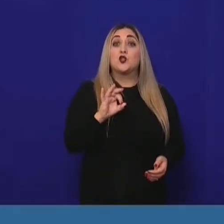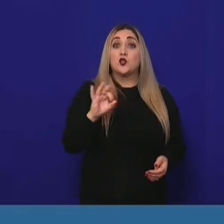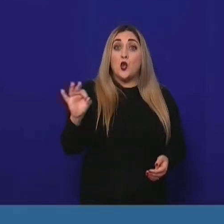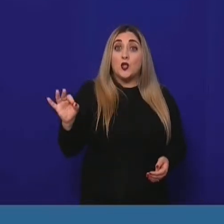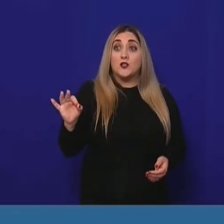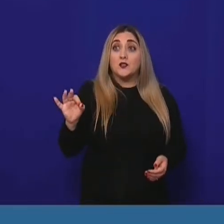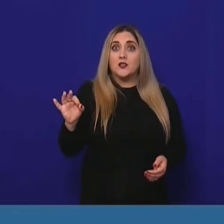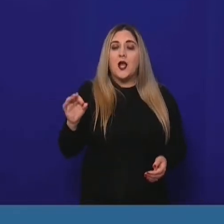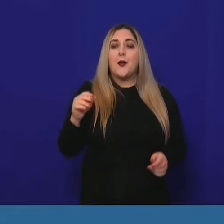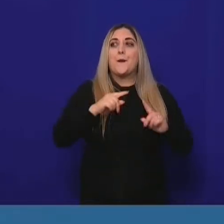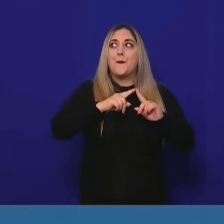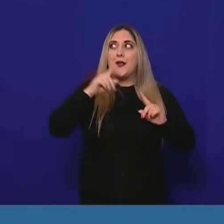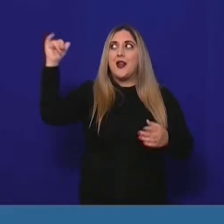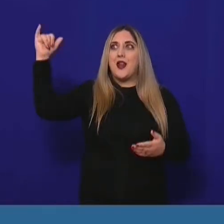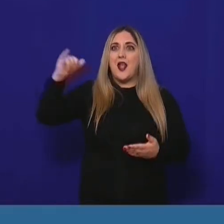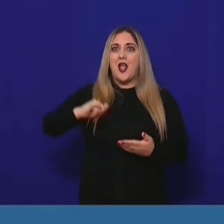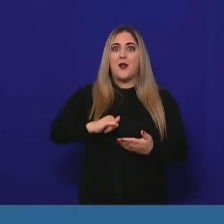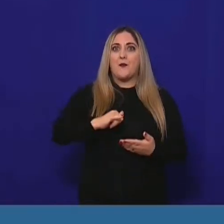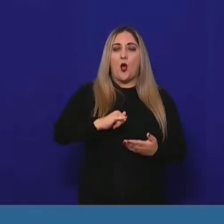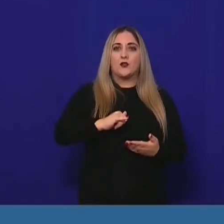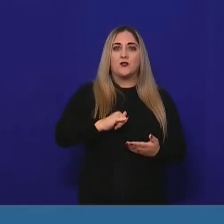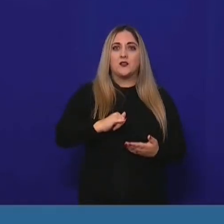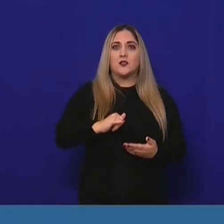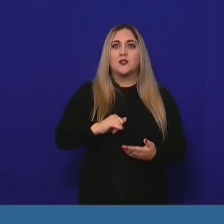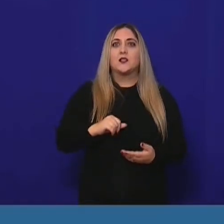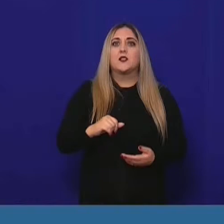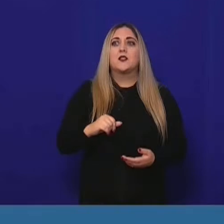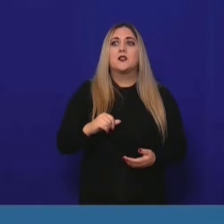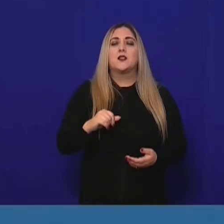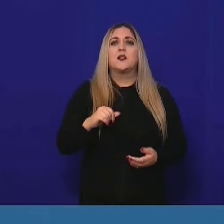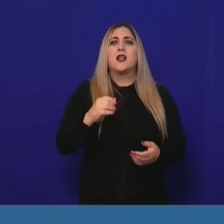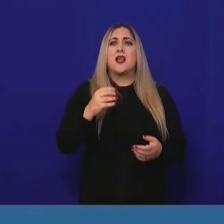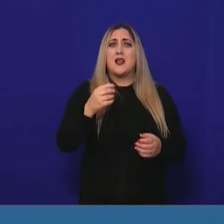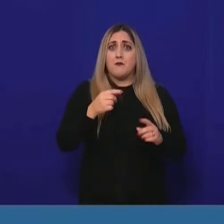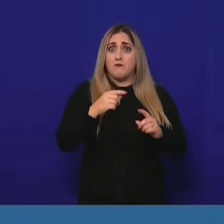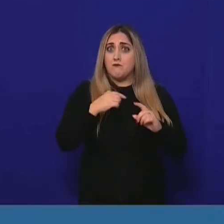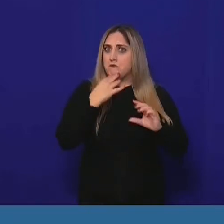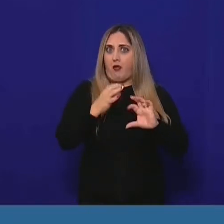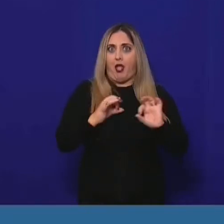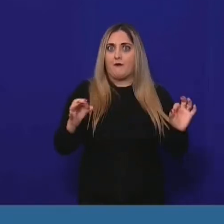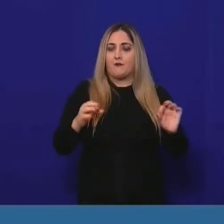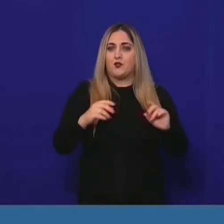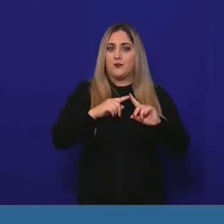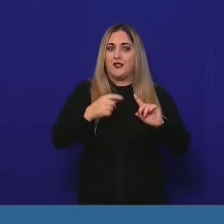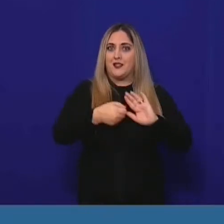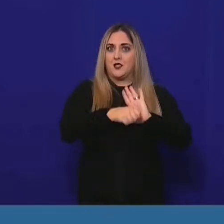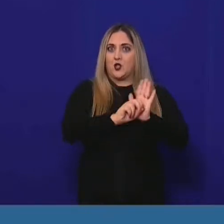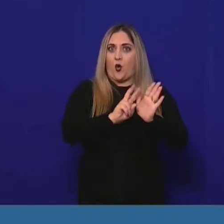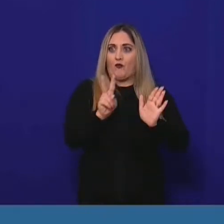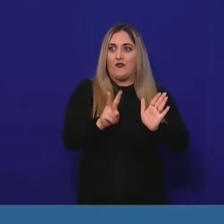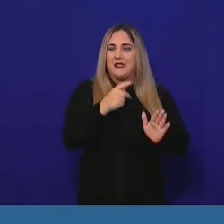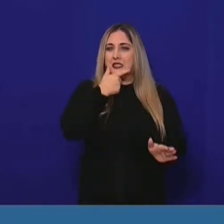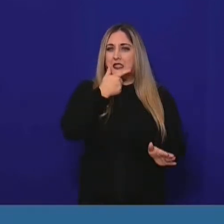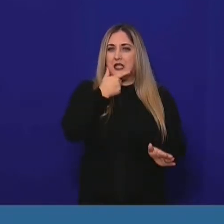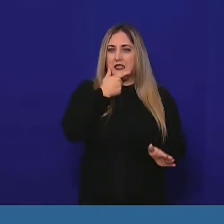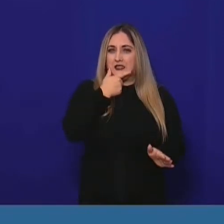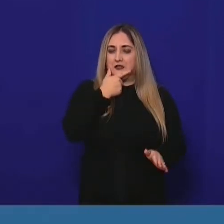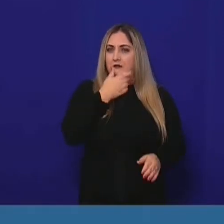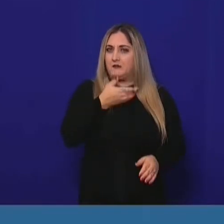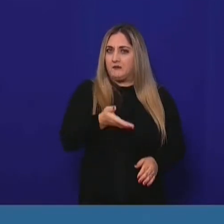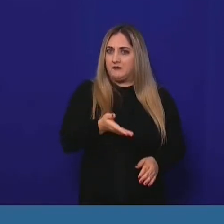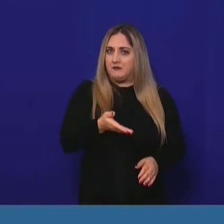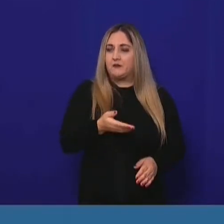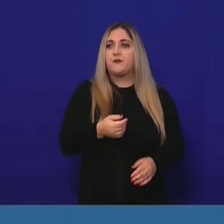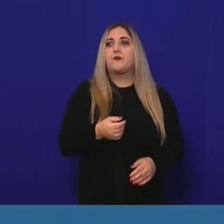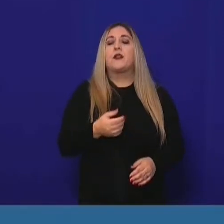partikolari minn dawk tal-ajruport kien hemm xi każ bil-varjant. Waslitilna informazzjoni illi